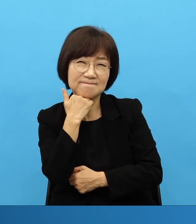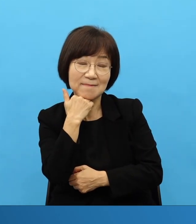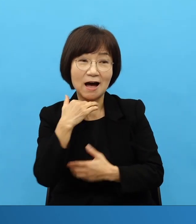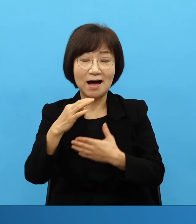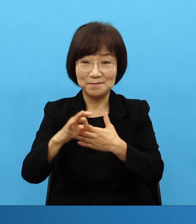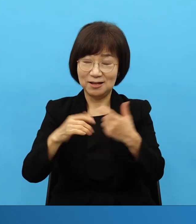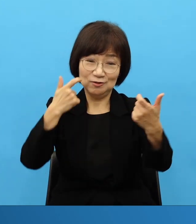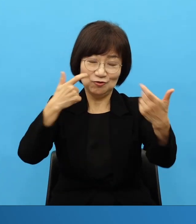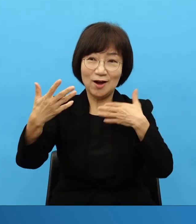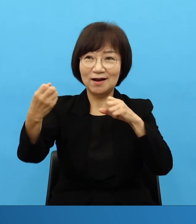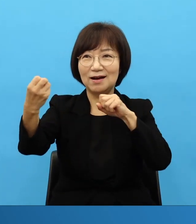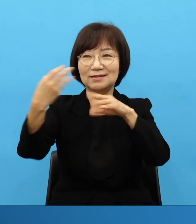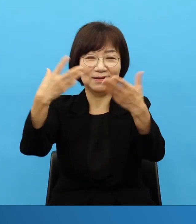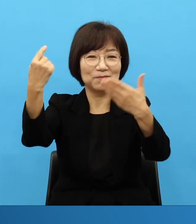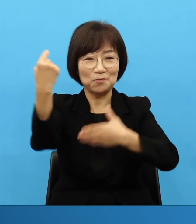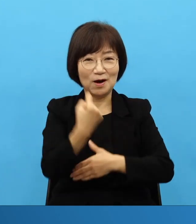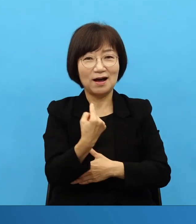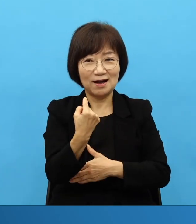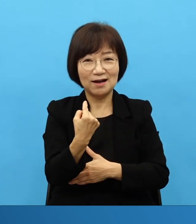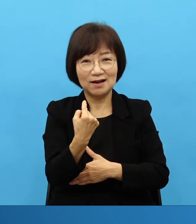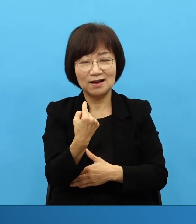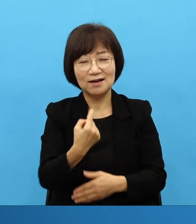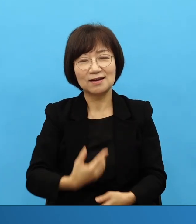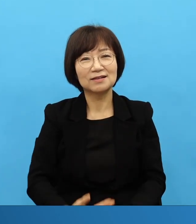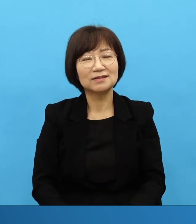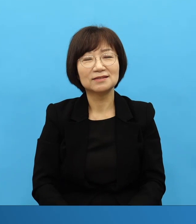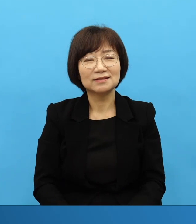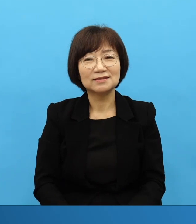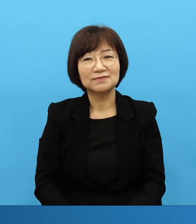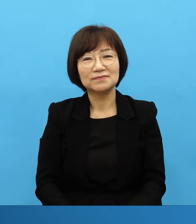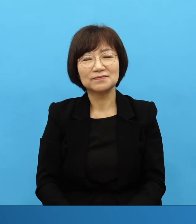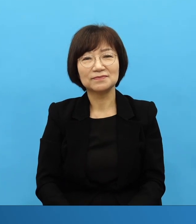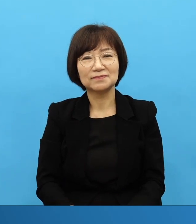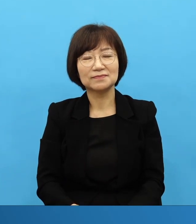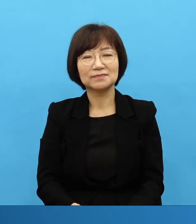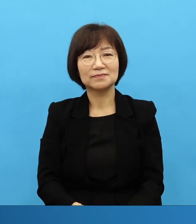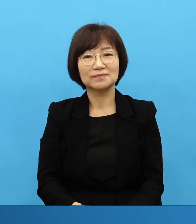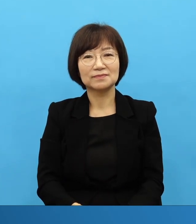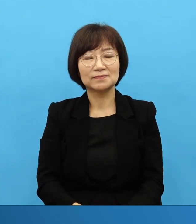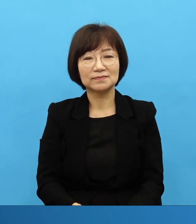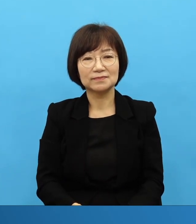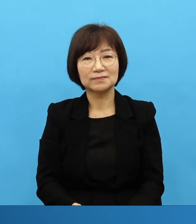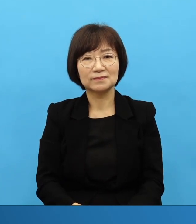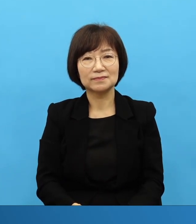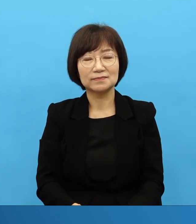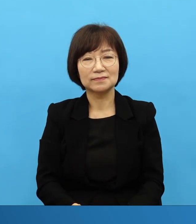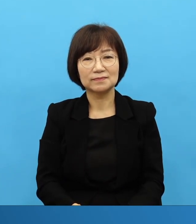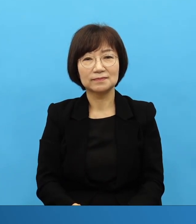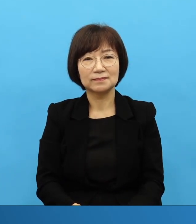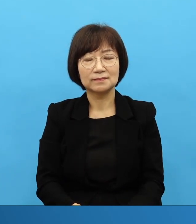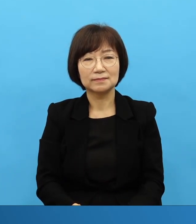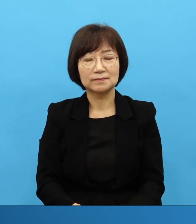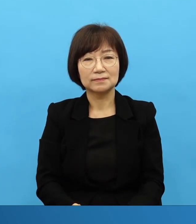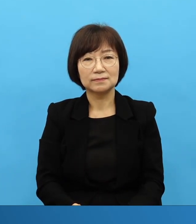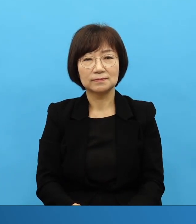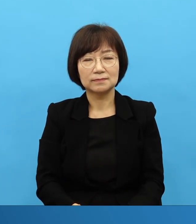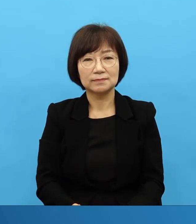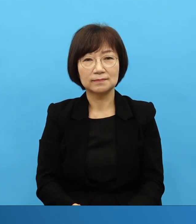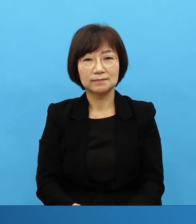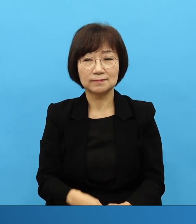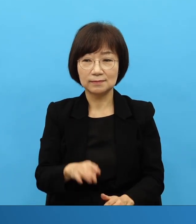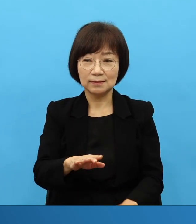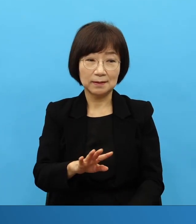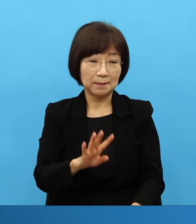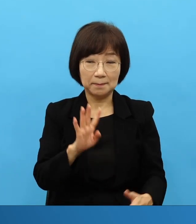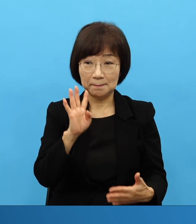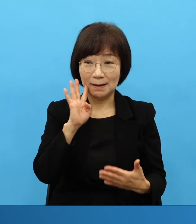옵니다. If you believe and you pray for that 그렇죠. spiritual strength, that answer will come to you accurately. 만약에 사람을 비밀로 살인하고 숨어 있다. 가만히